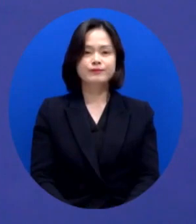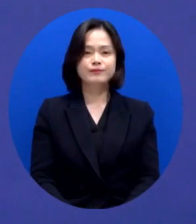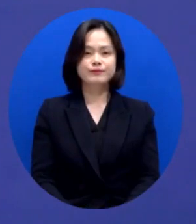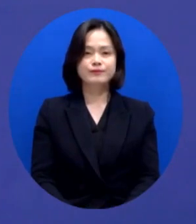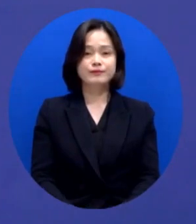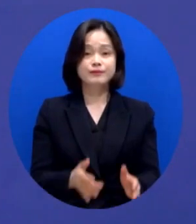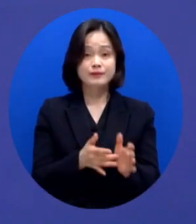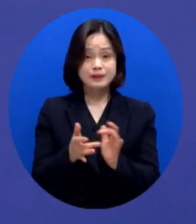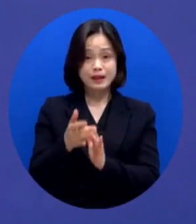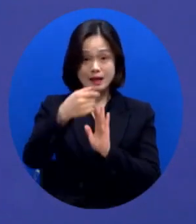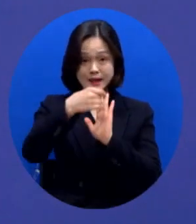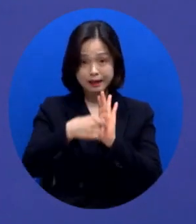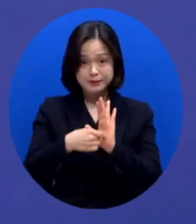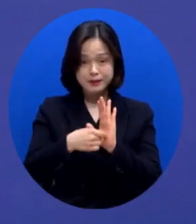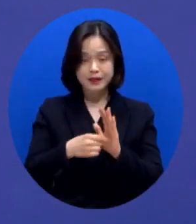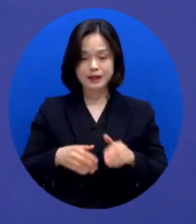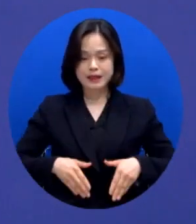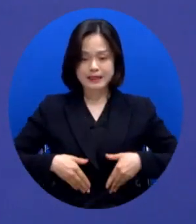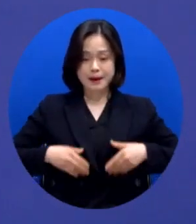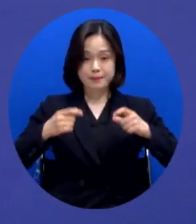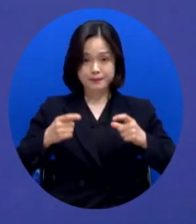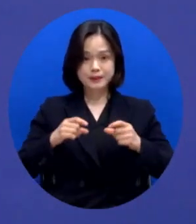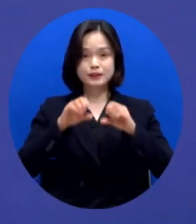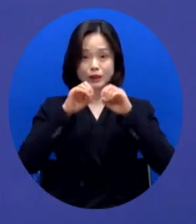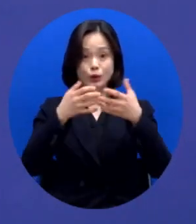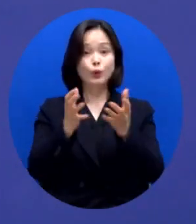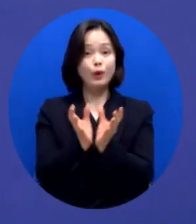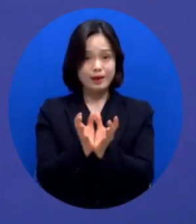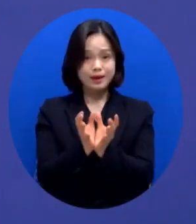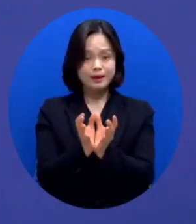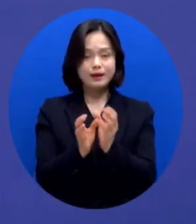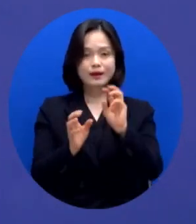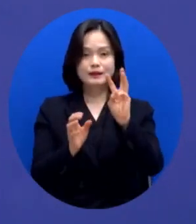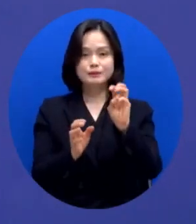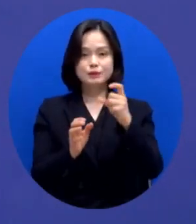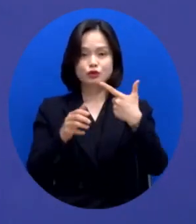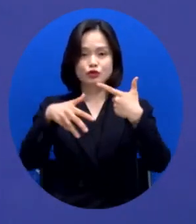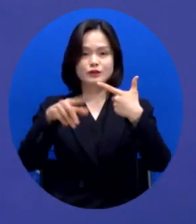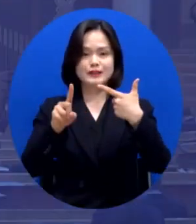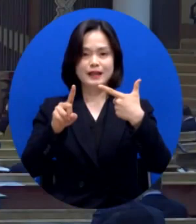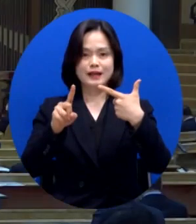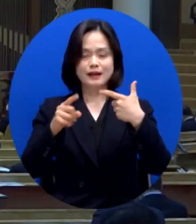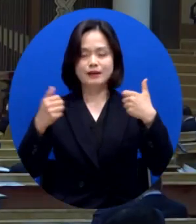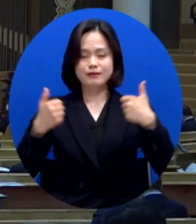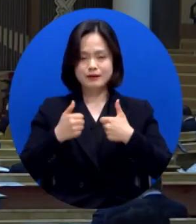기독교 대한감리회 남선교회 전국연합회가 36차 정기총회를 열었습니다.